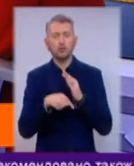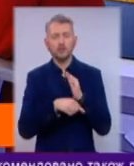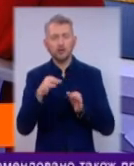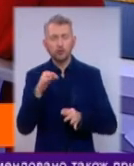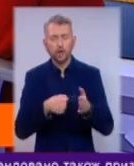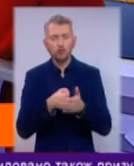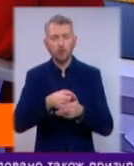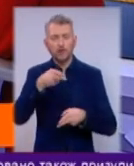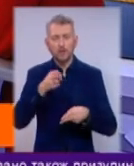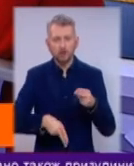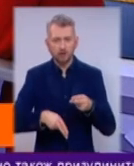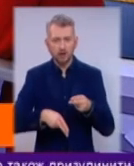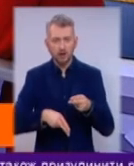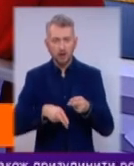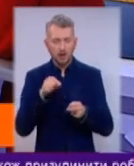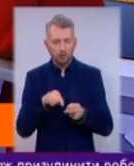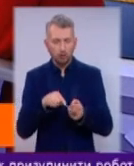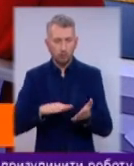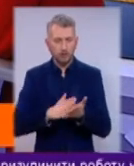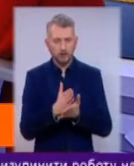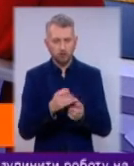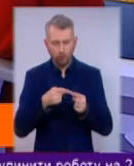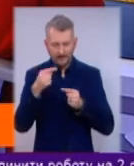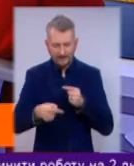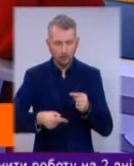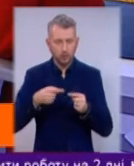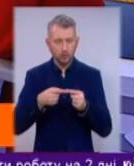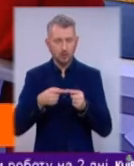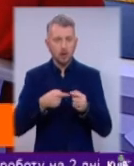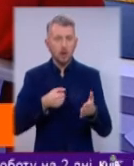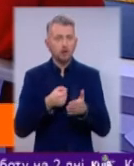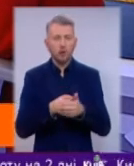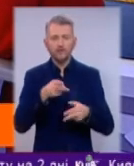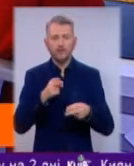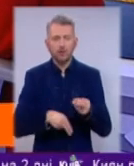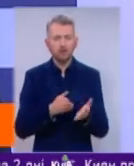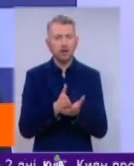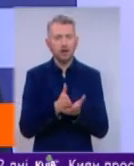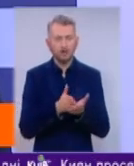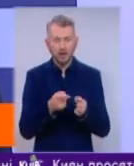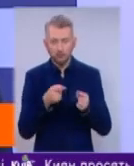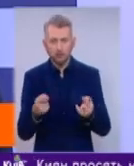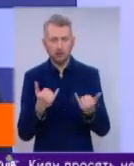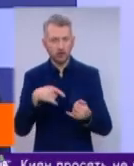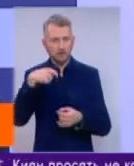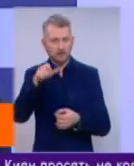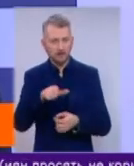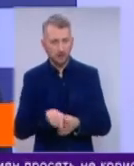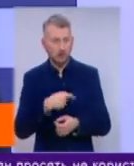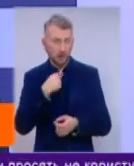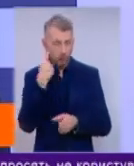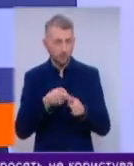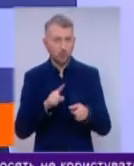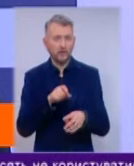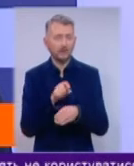до завершення цього політичного циклу, скажімо так. Тобто, як мінімум, до завершення каденції нинішнього президента. Так. Я думаю, що